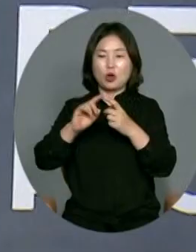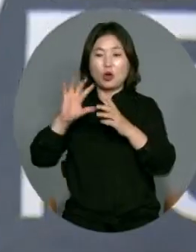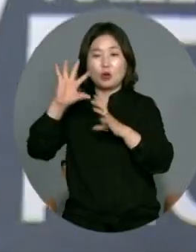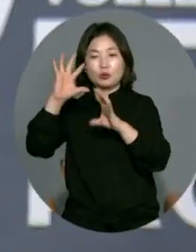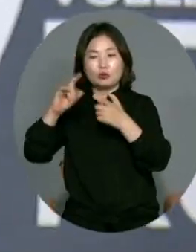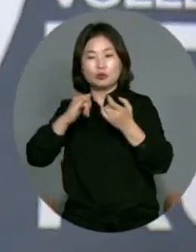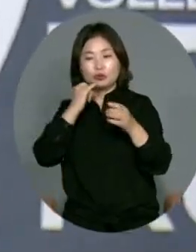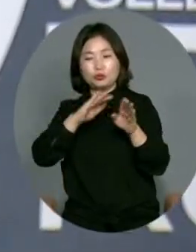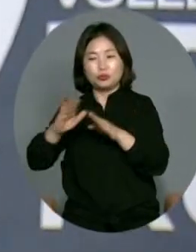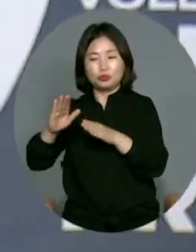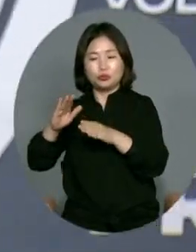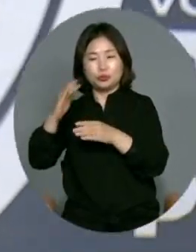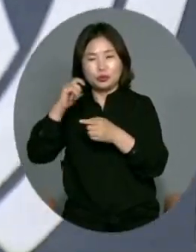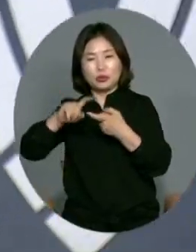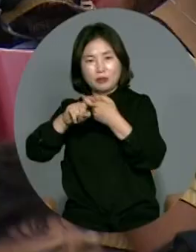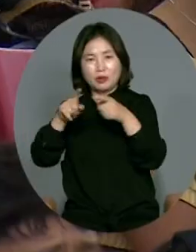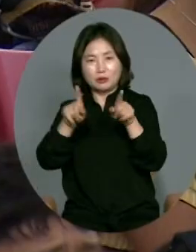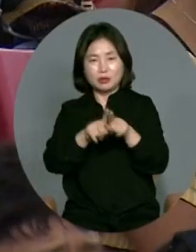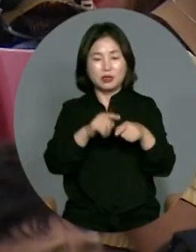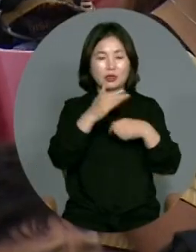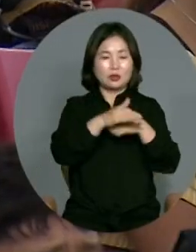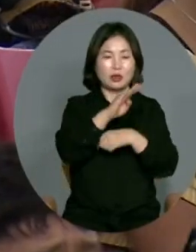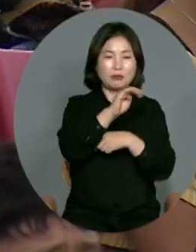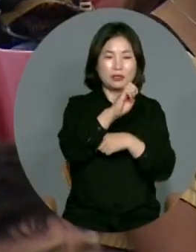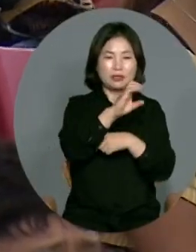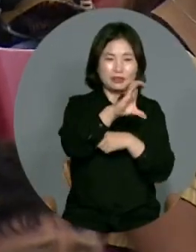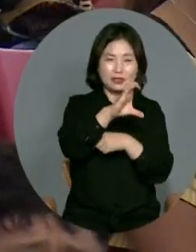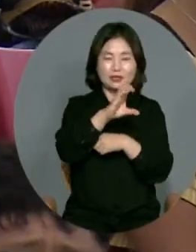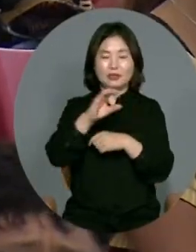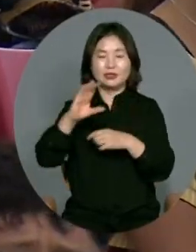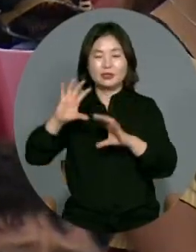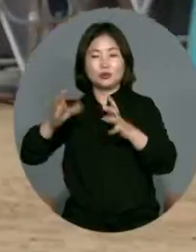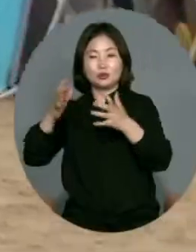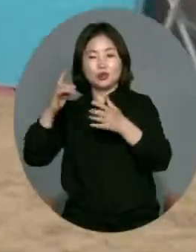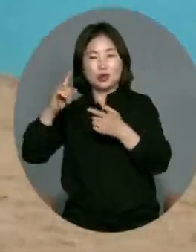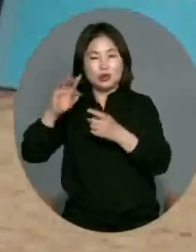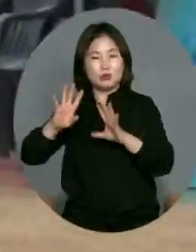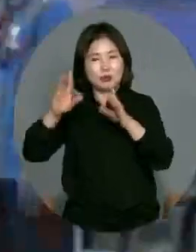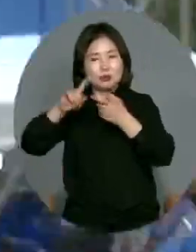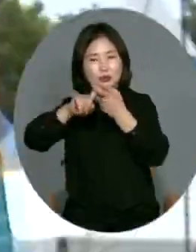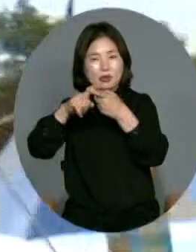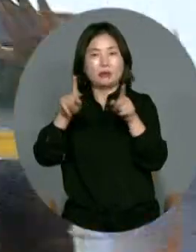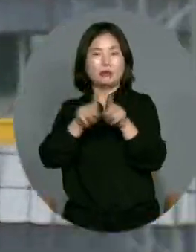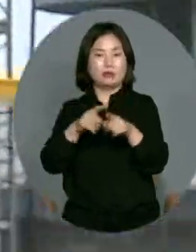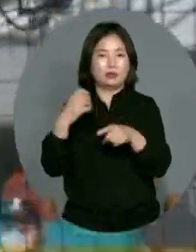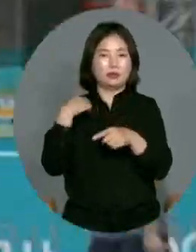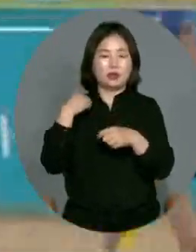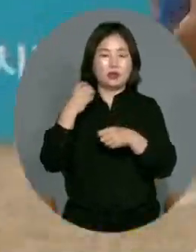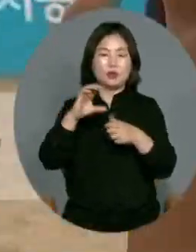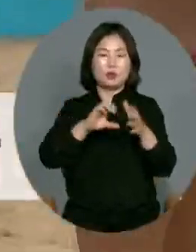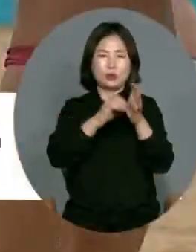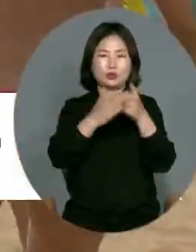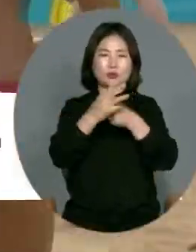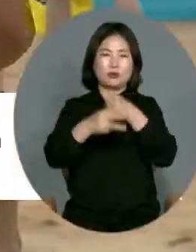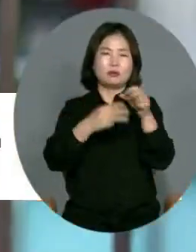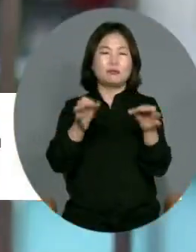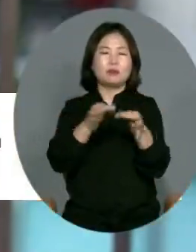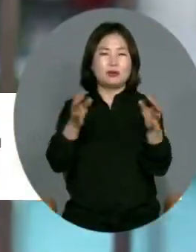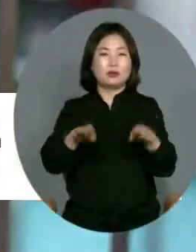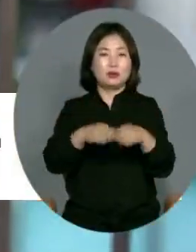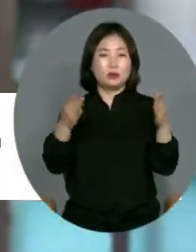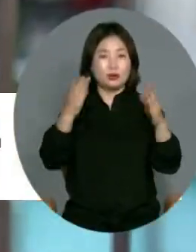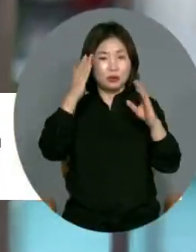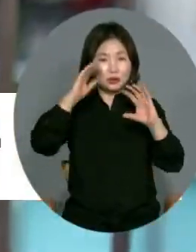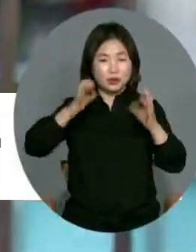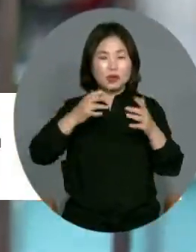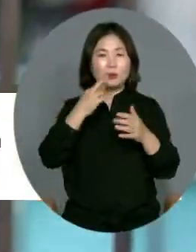주최하고 대구 MBC와 한국비치발리볼연맹이 주관해 열렸습니다. 코로나 때문에 3년 만에 열린 이번 대회에는 우리나라를